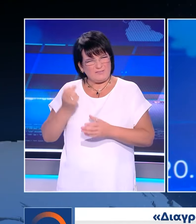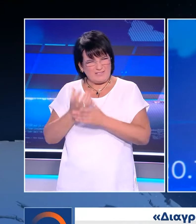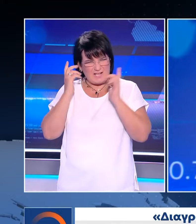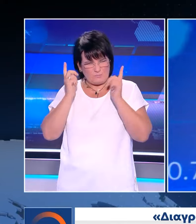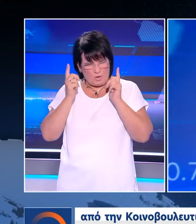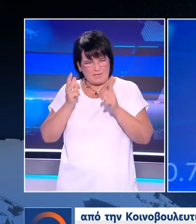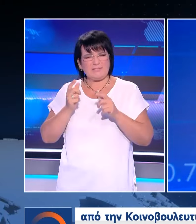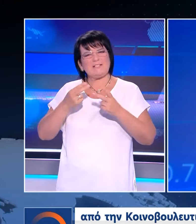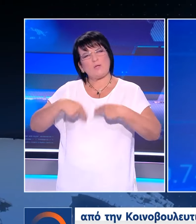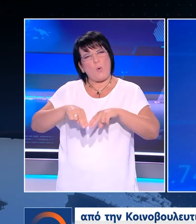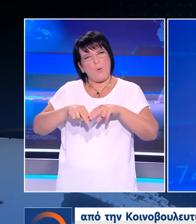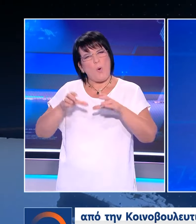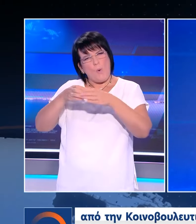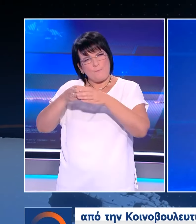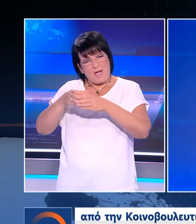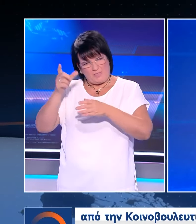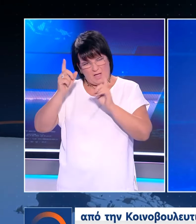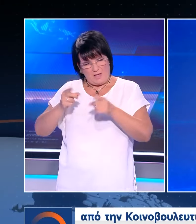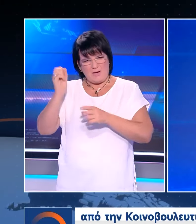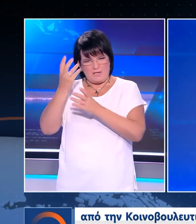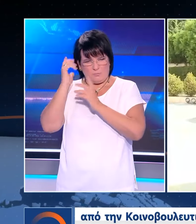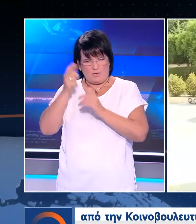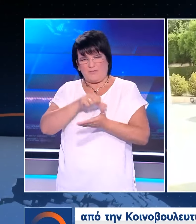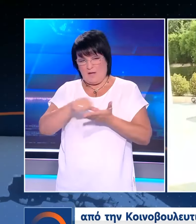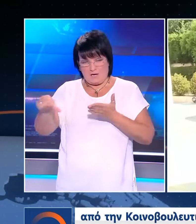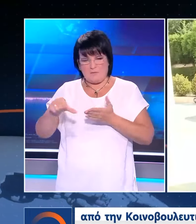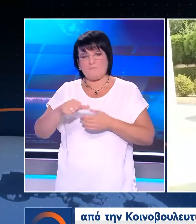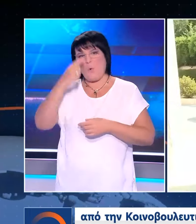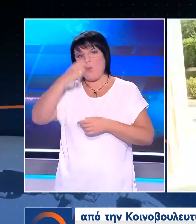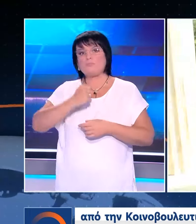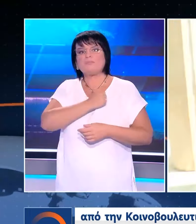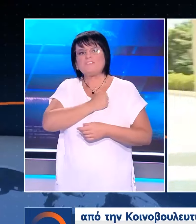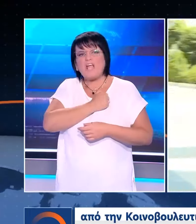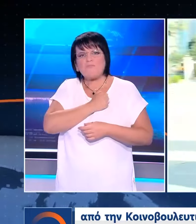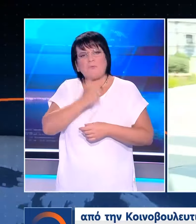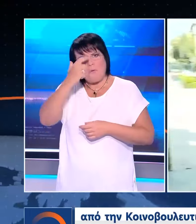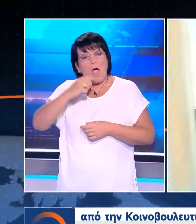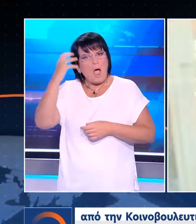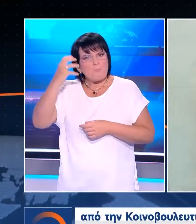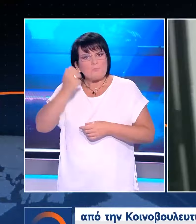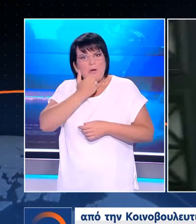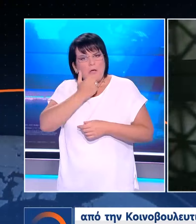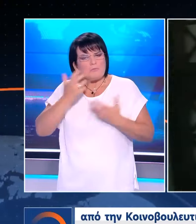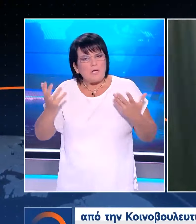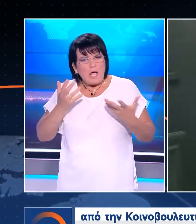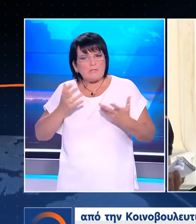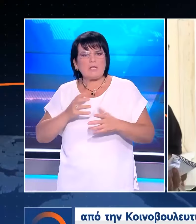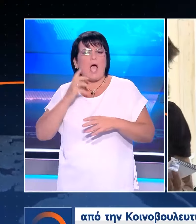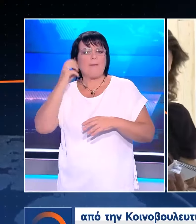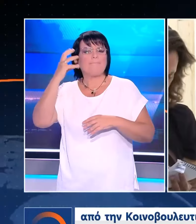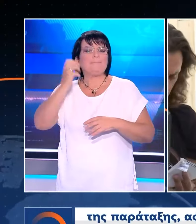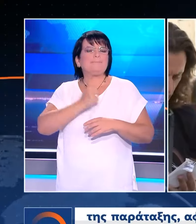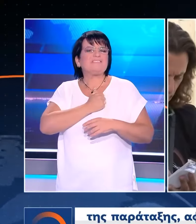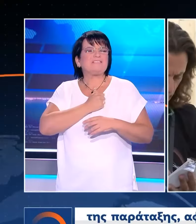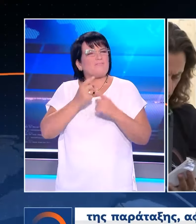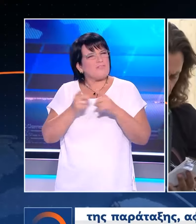διαγραφή του από την κοινοβουλευτική ομάδα και το κόμμα της νέας δημοκρατίας υποστηρίζει πως κάνει λάθος όποιος έχει ιδιοκτησιακή αντίληψη